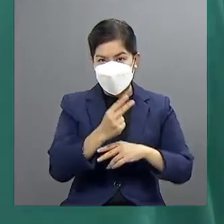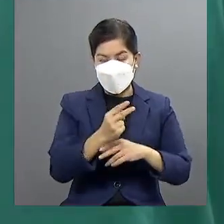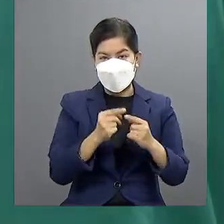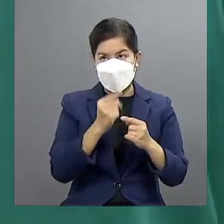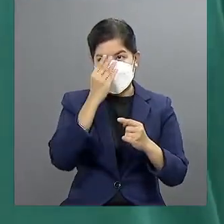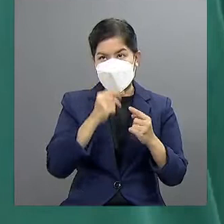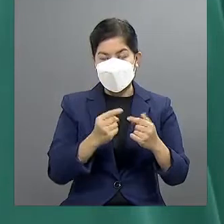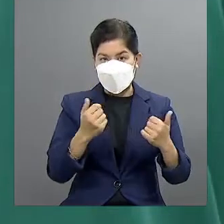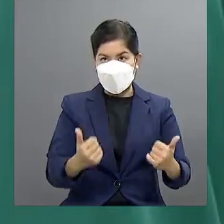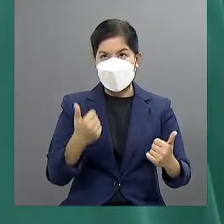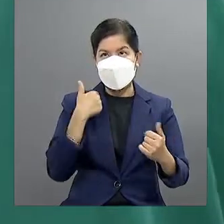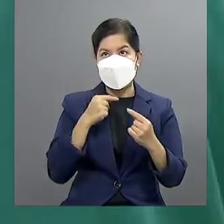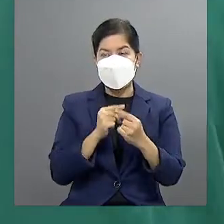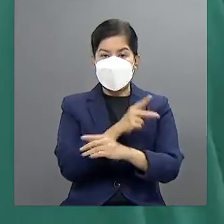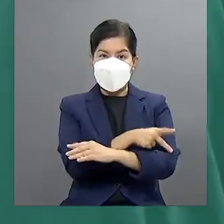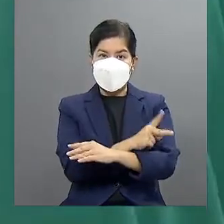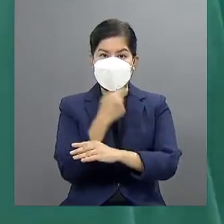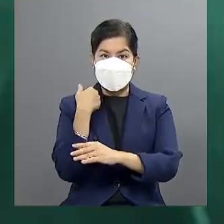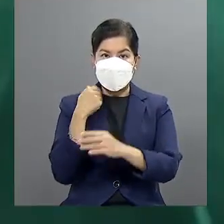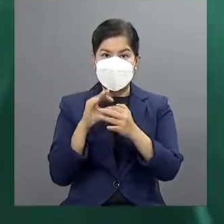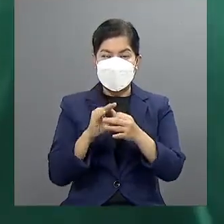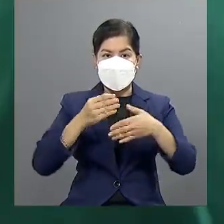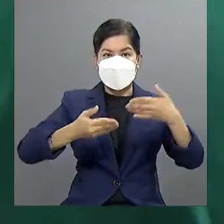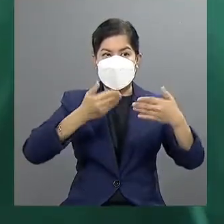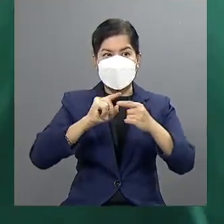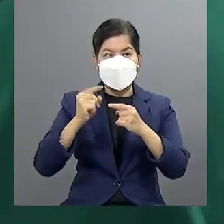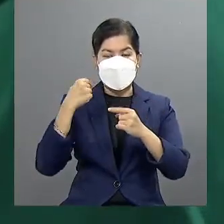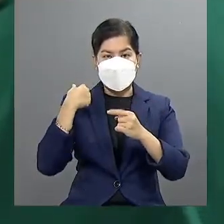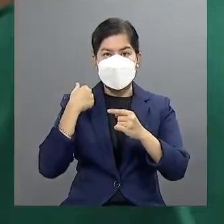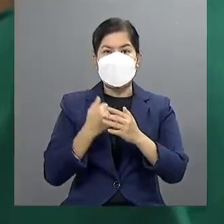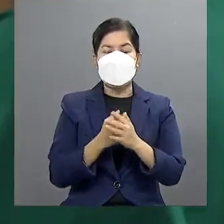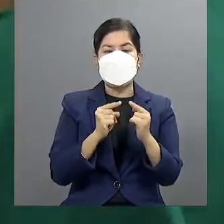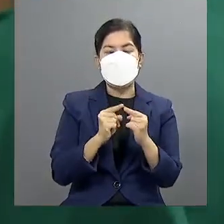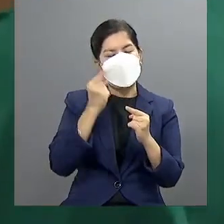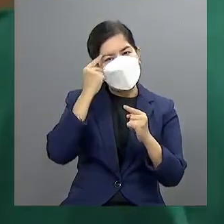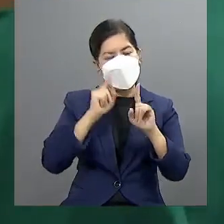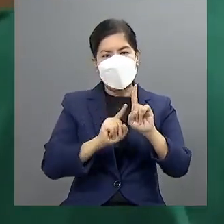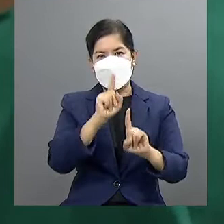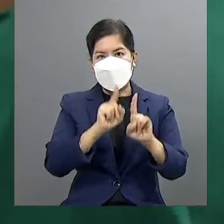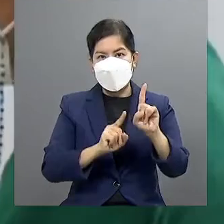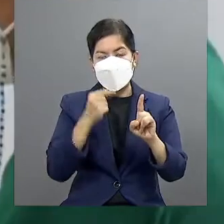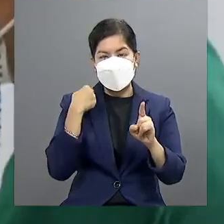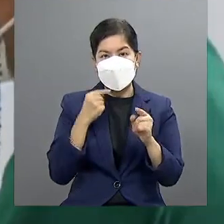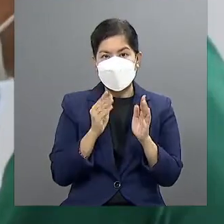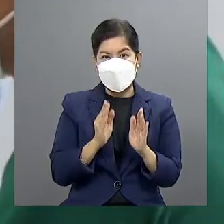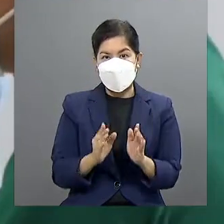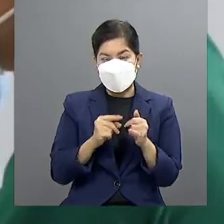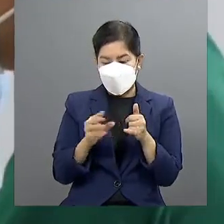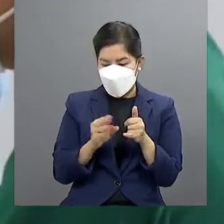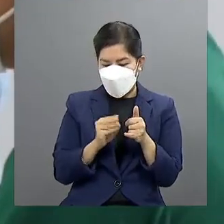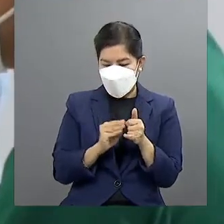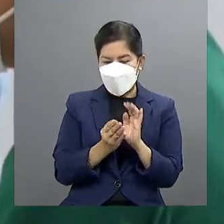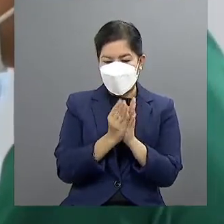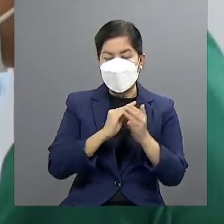ที่ภูเก็ตมีกิจกรรมใหญ่เกิดขึ้นหลายกิจกรรมประเมินว่ายอดผู้ติดเชื้อลดลงต่อเนื่องถ้าเป็นแบบ